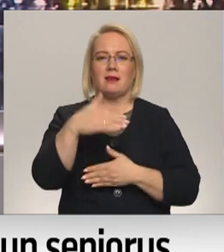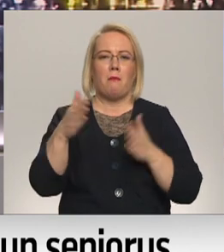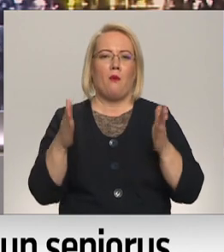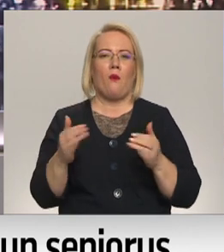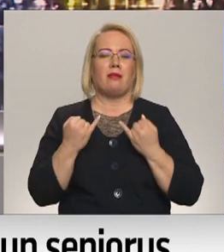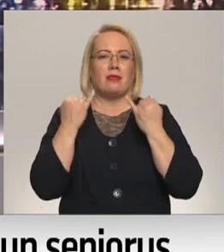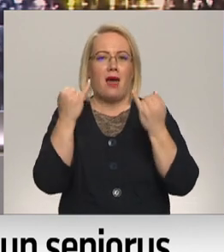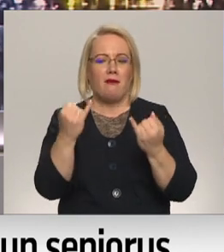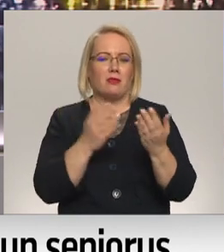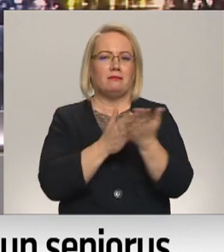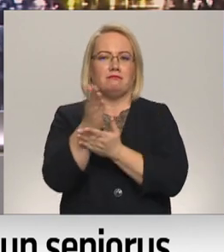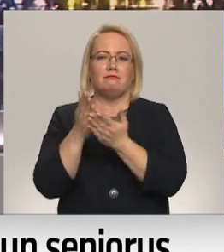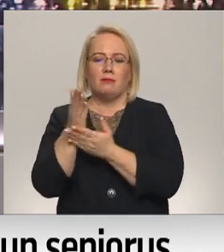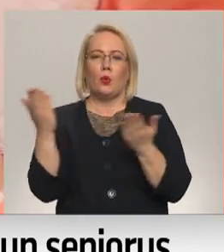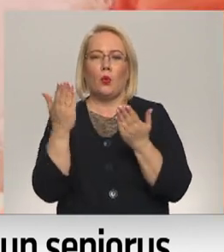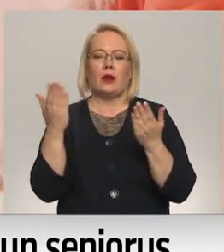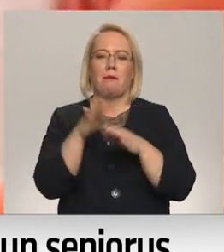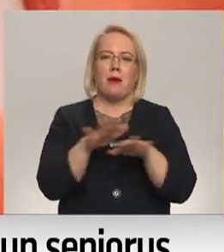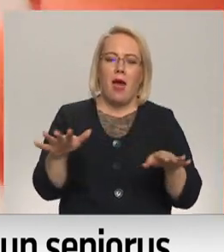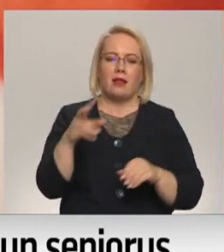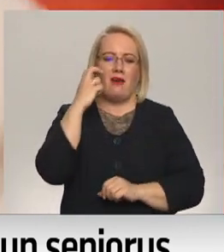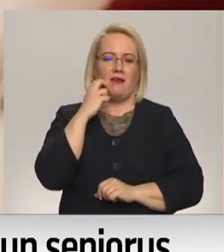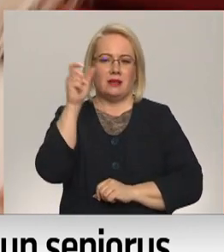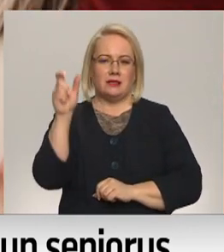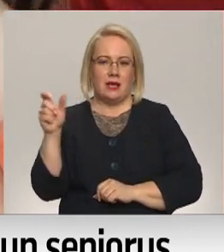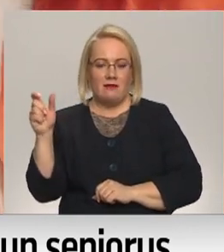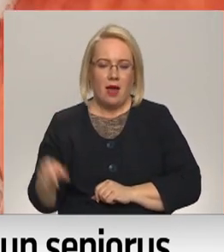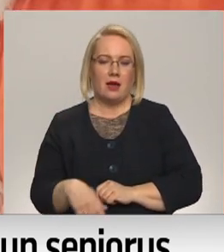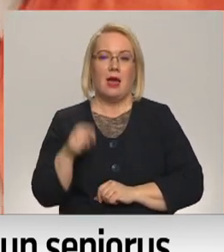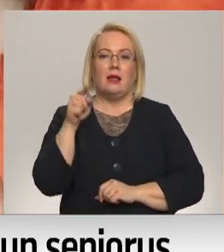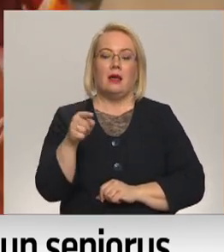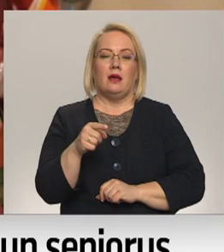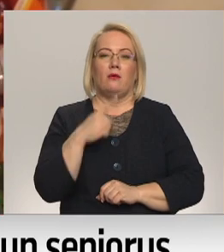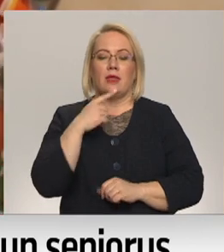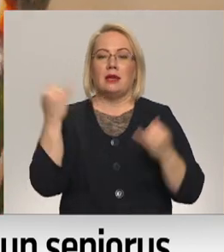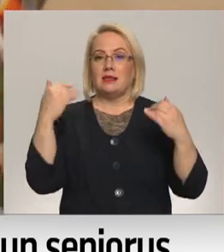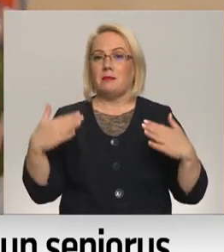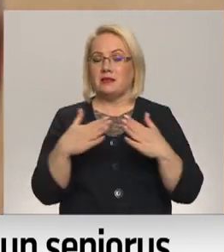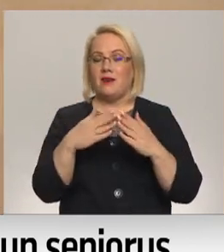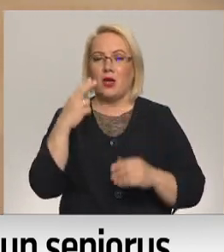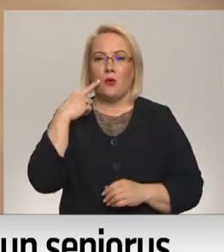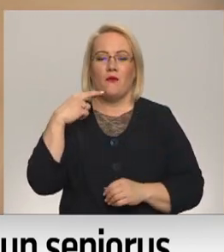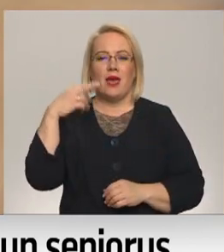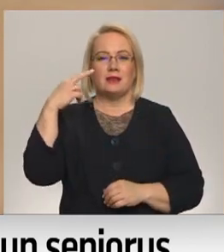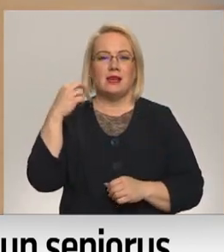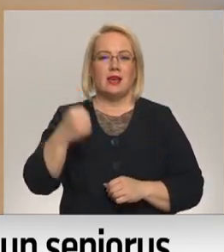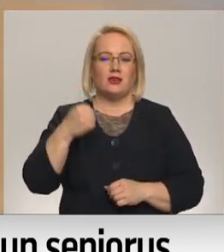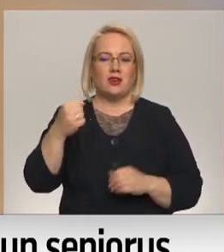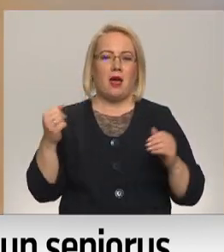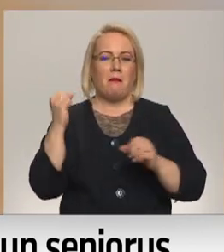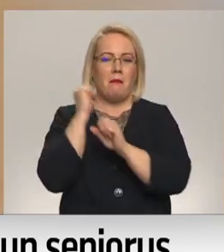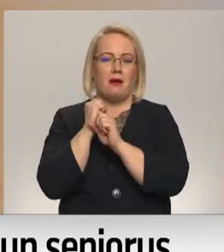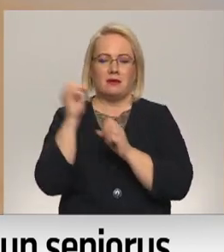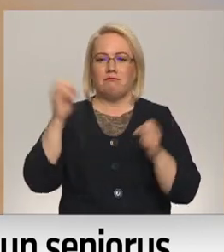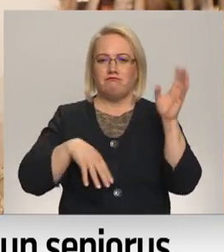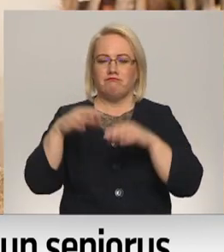mīt kāds bērns vai seniors. Tas būs bērniņiem. Lielajā Ziemassvētku vecīšu maisā vēl tiek saliktas